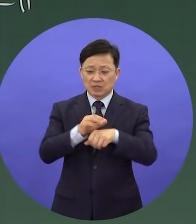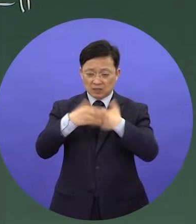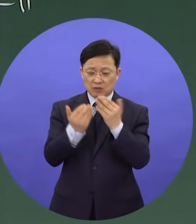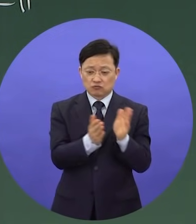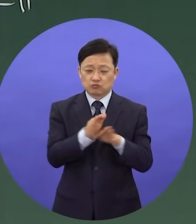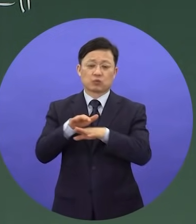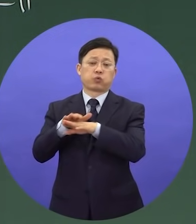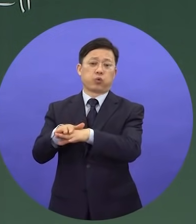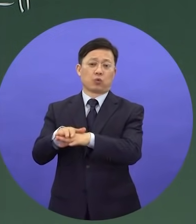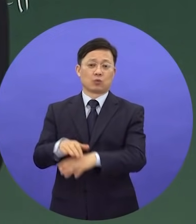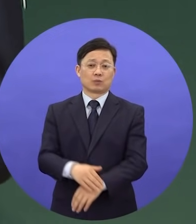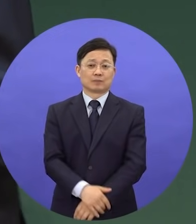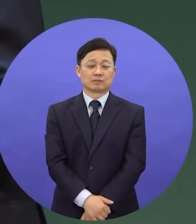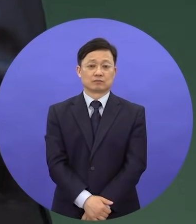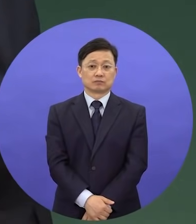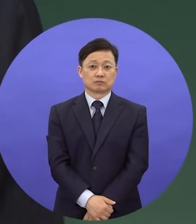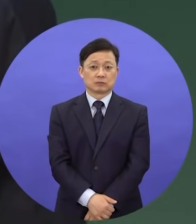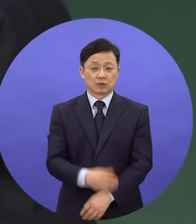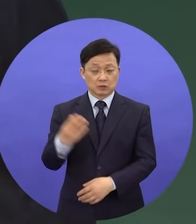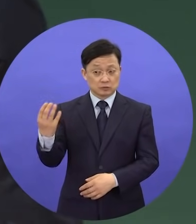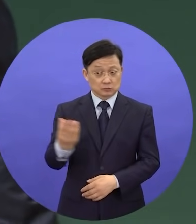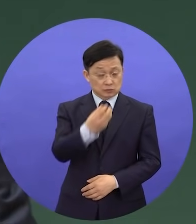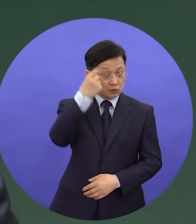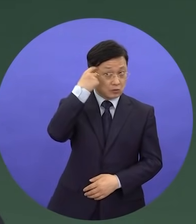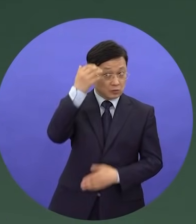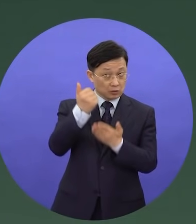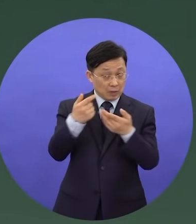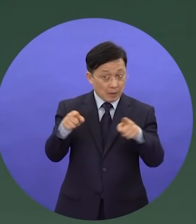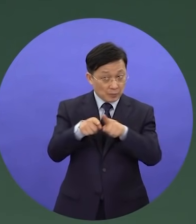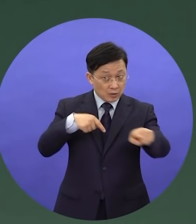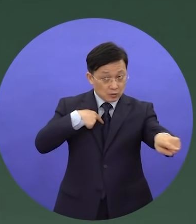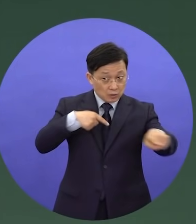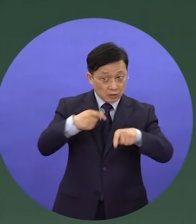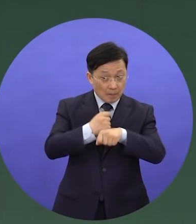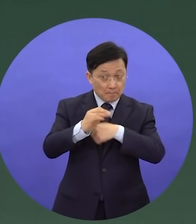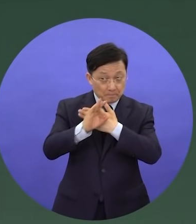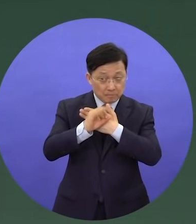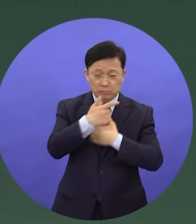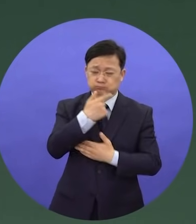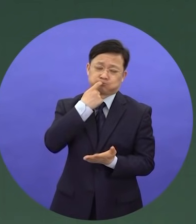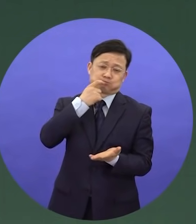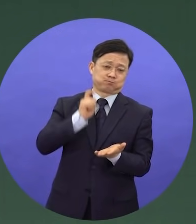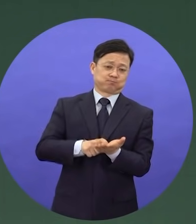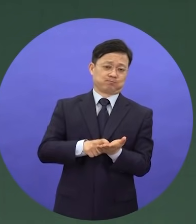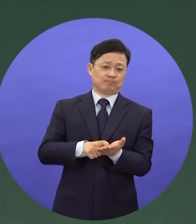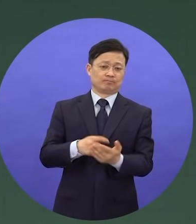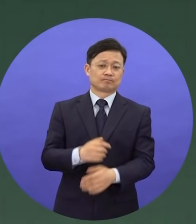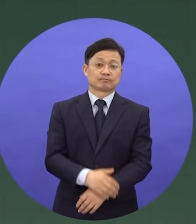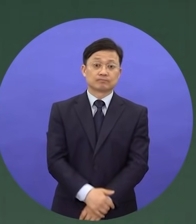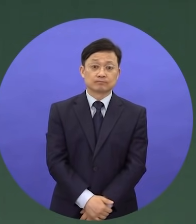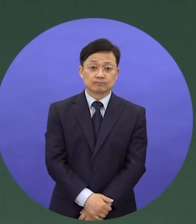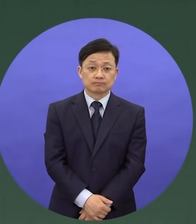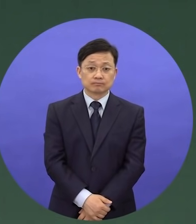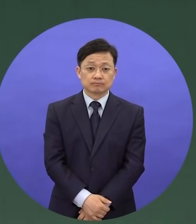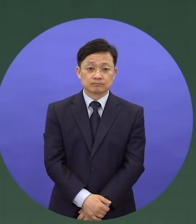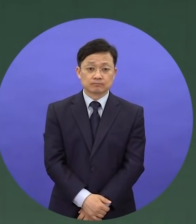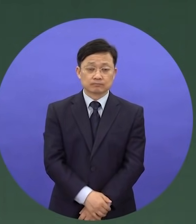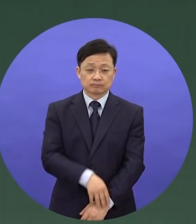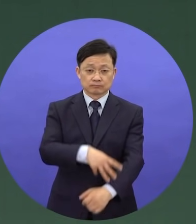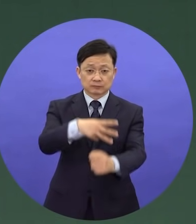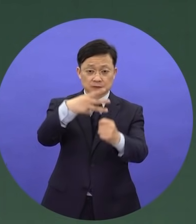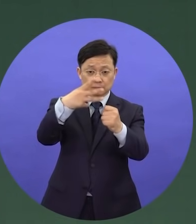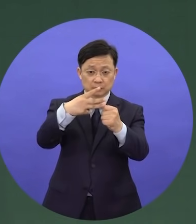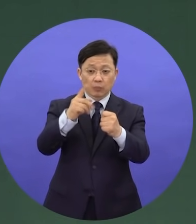2:9-11. 이렇게 성령의 인도하나 받아버리면 쉬워요. And in this way, you receive the guidance of the Holy Spirit, and it becomes so easy. 완전히 이 사람들 움직이려